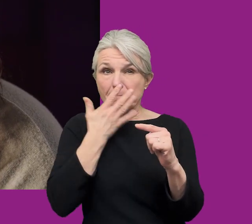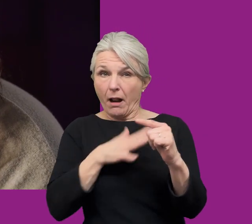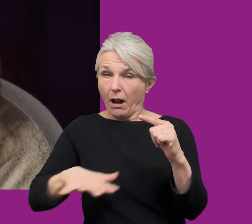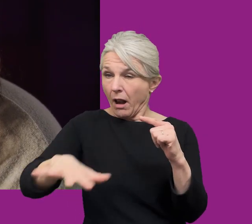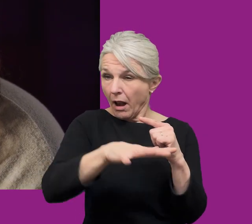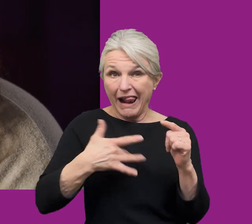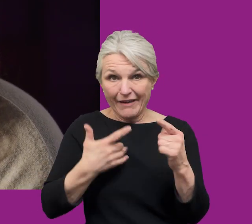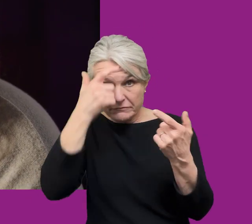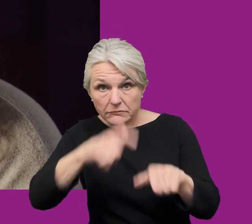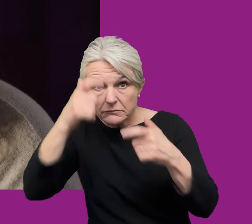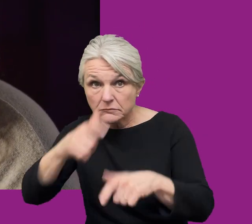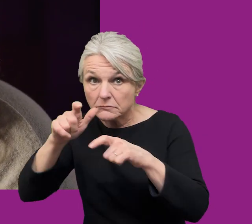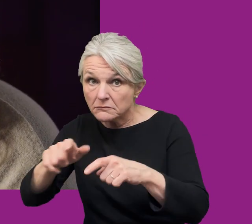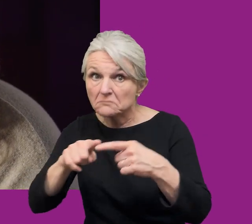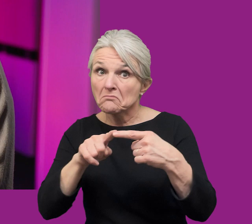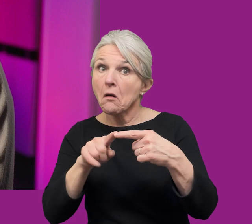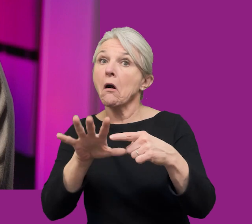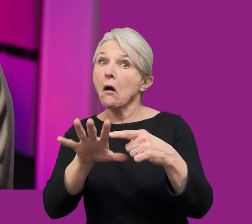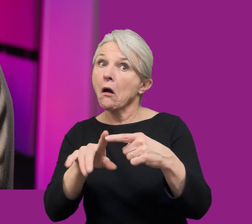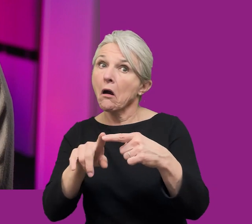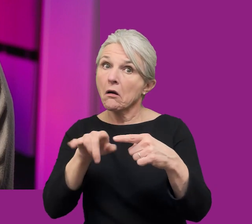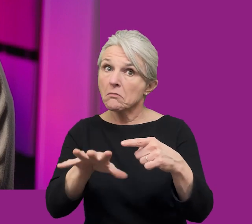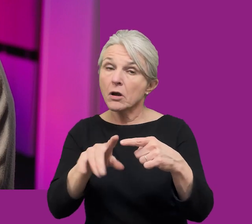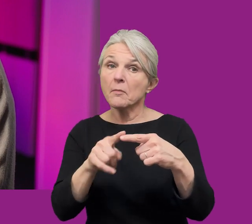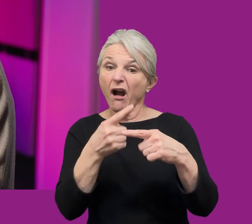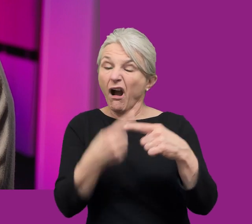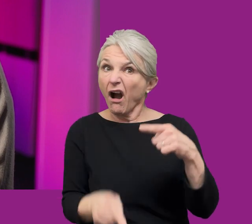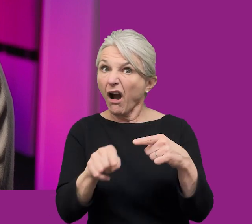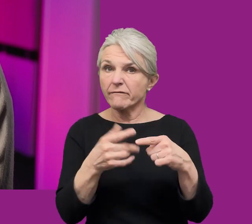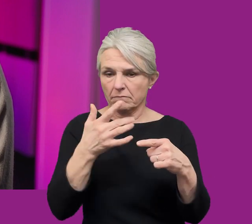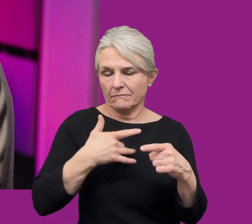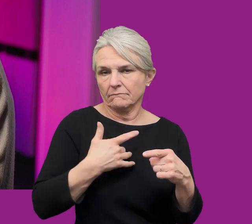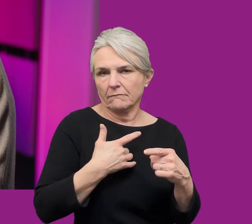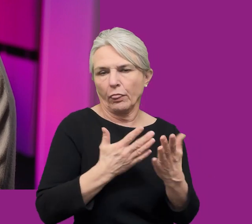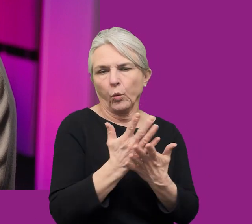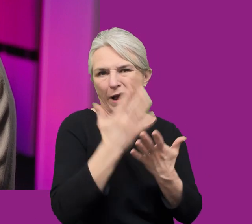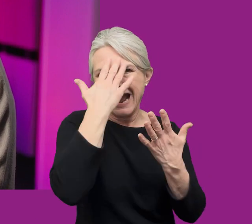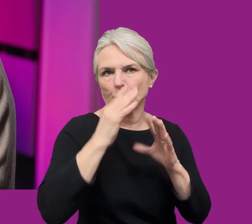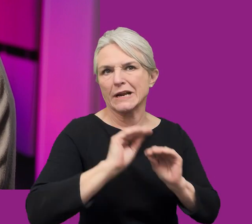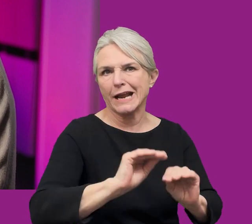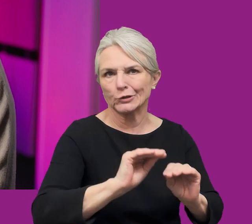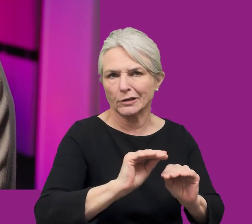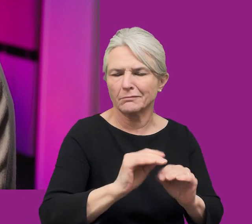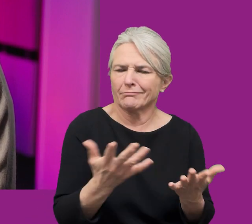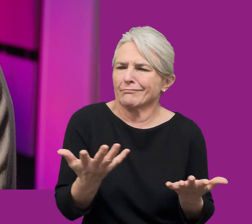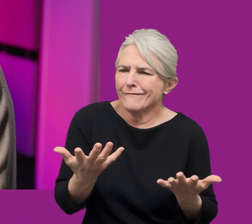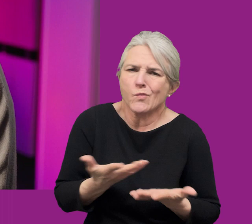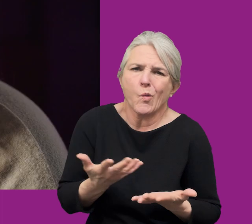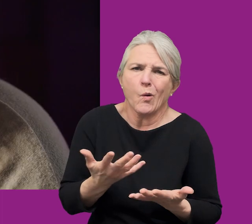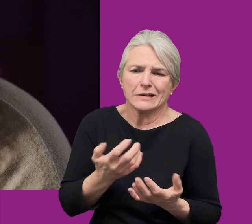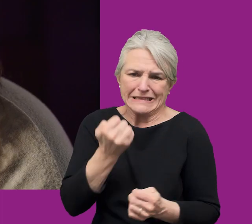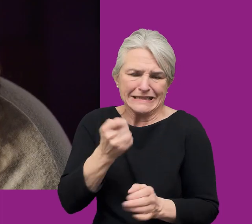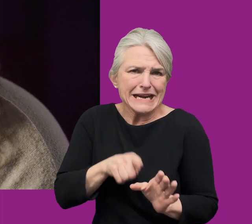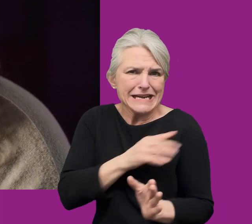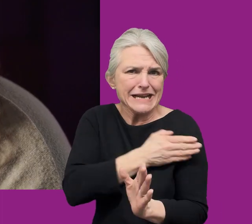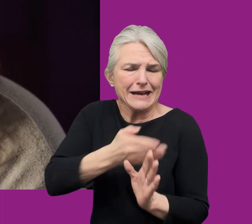rheini yn byw mewn sefydliadau addysgol. Nid yw'n syndod mae'r categori hwn sydd wedi cynyddu fwyaf dros y 10 mlynedd diwethaf,